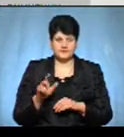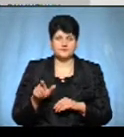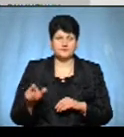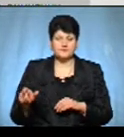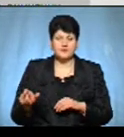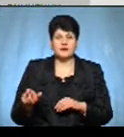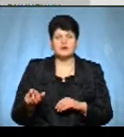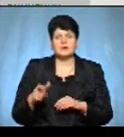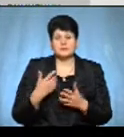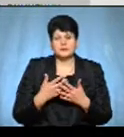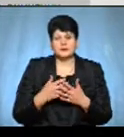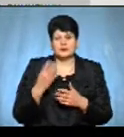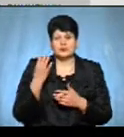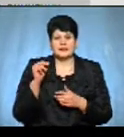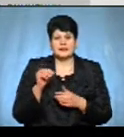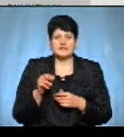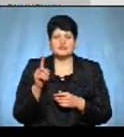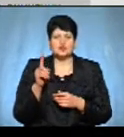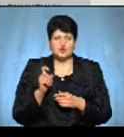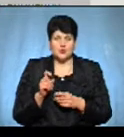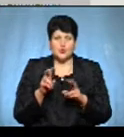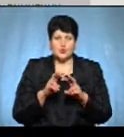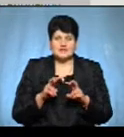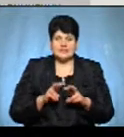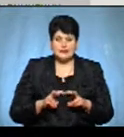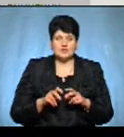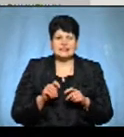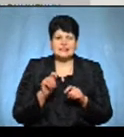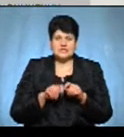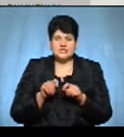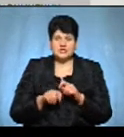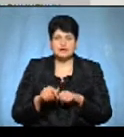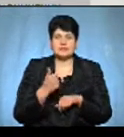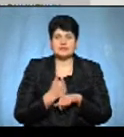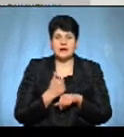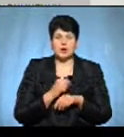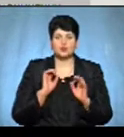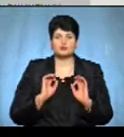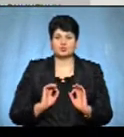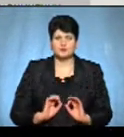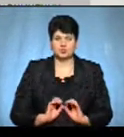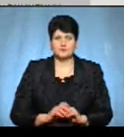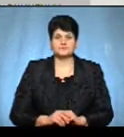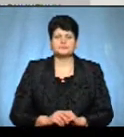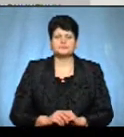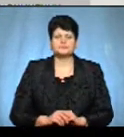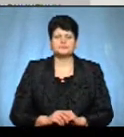цьому понад 4100 злочинів розслідуються саме слідчими Генеральної прокуратури.